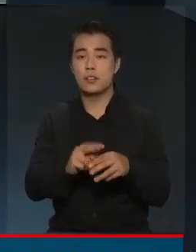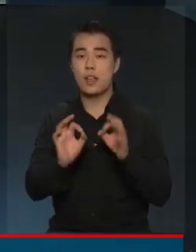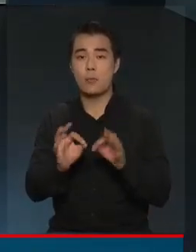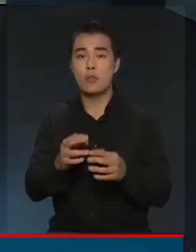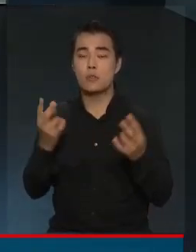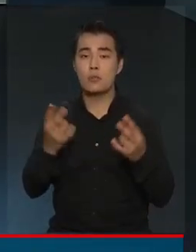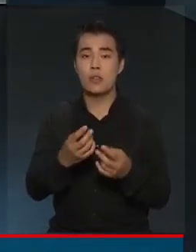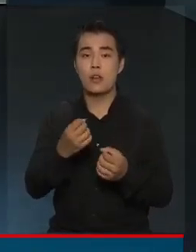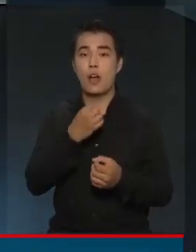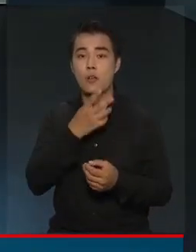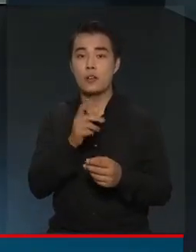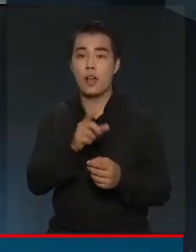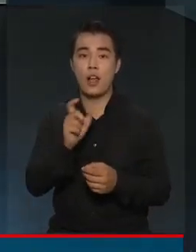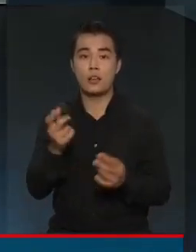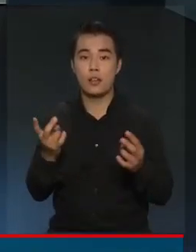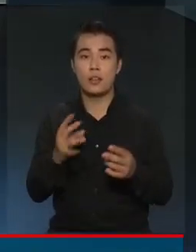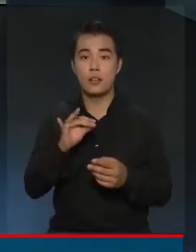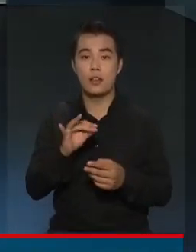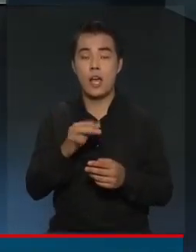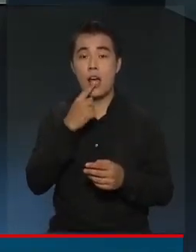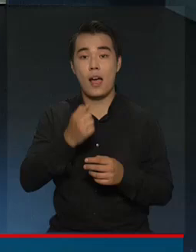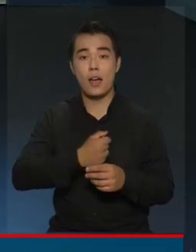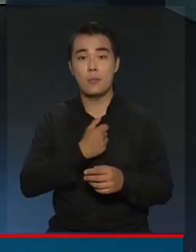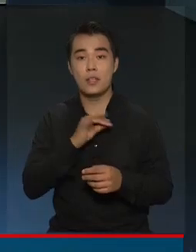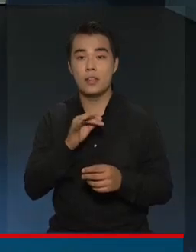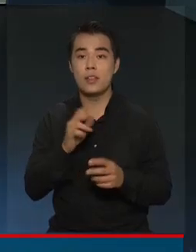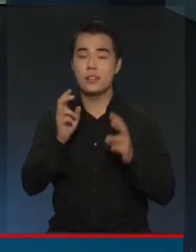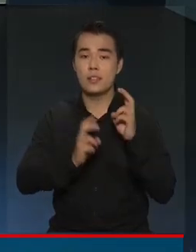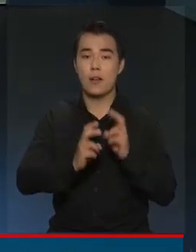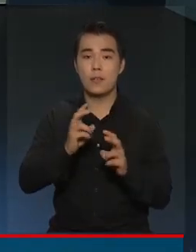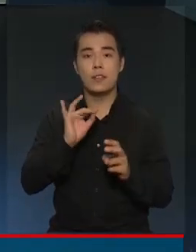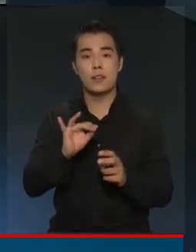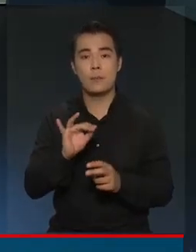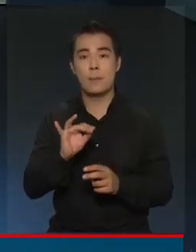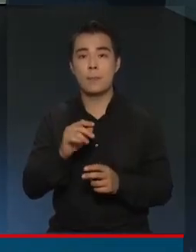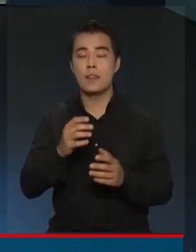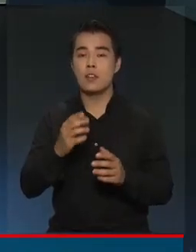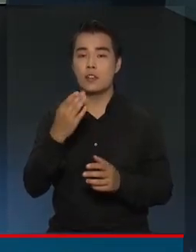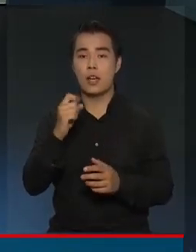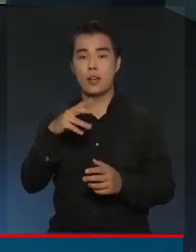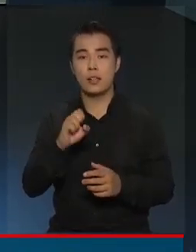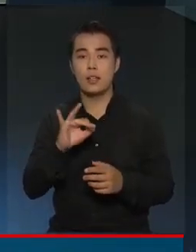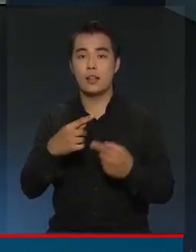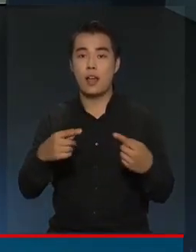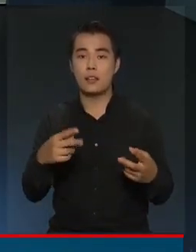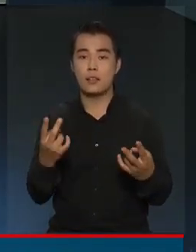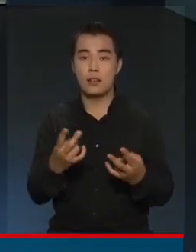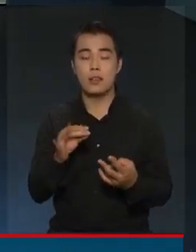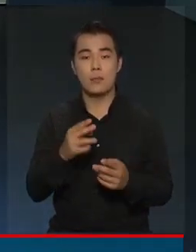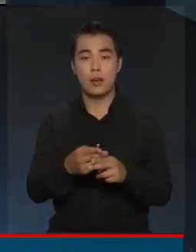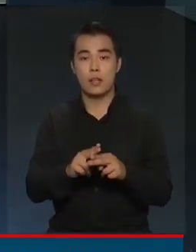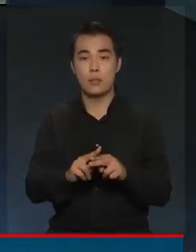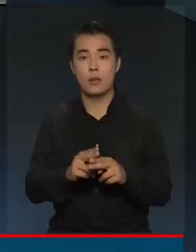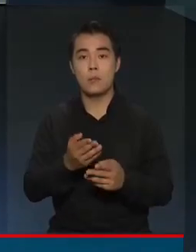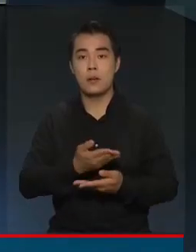нужны хорошие граждане и в армии, и на заводах, да, и на шахтах и так далее. Поэтому мы